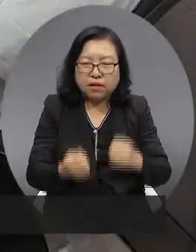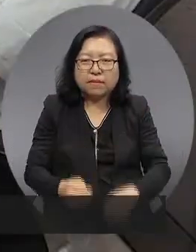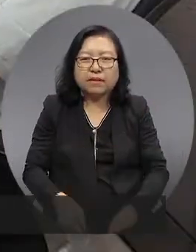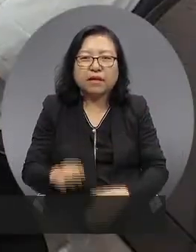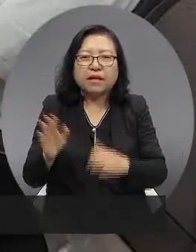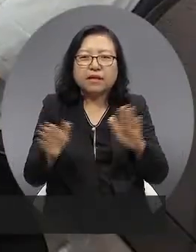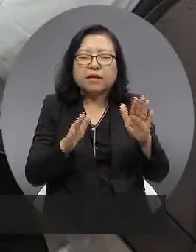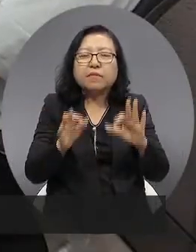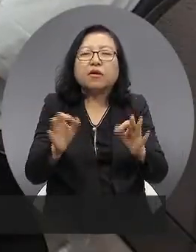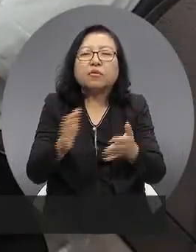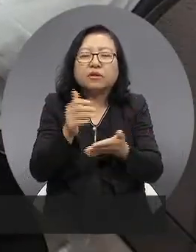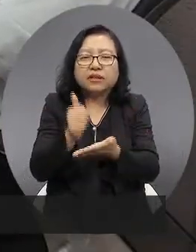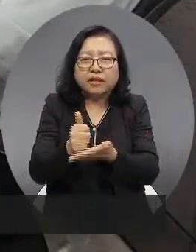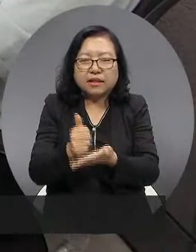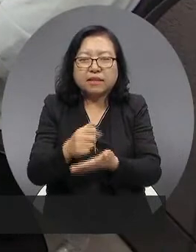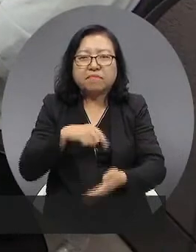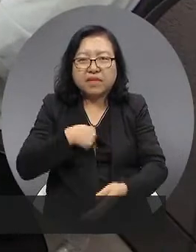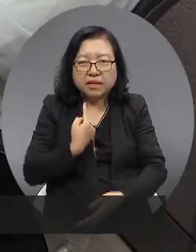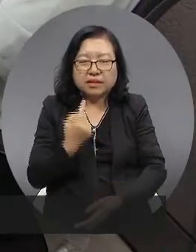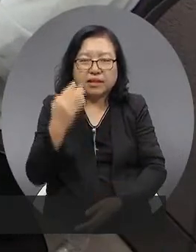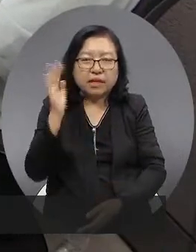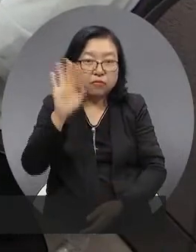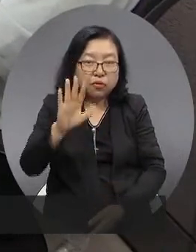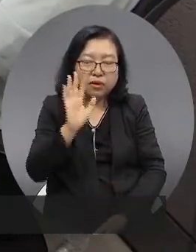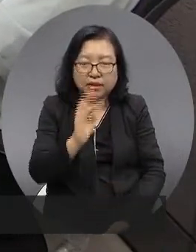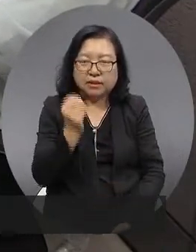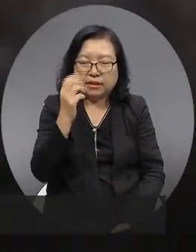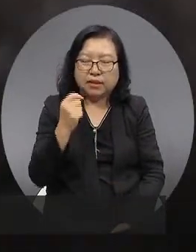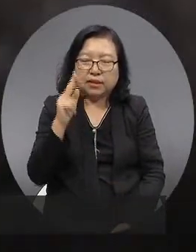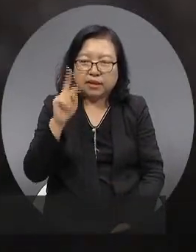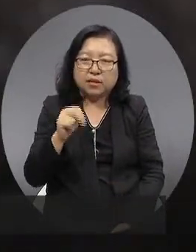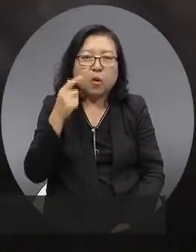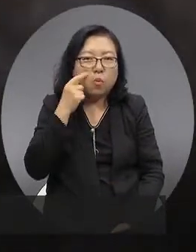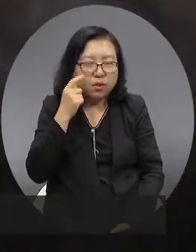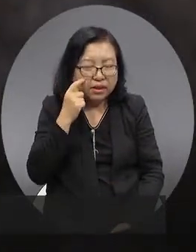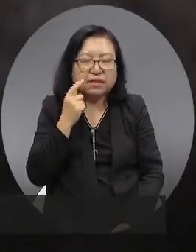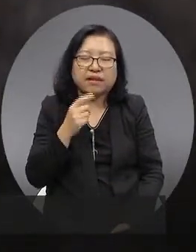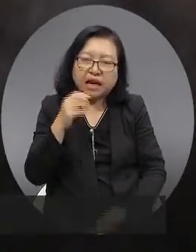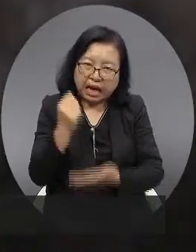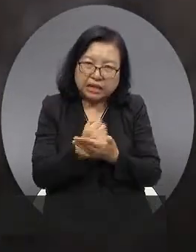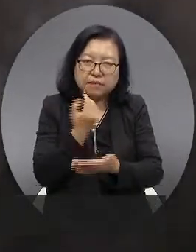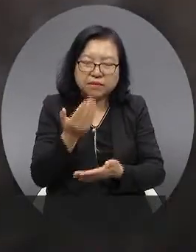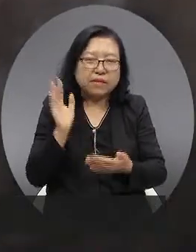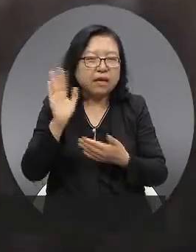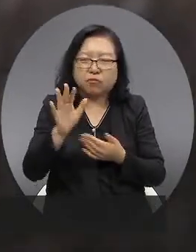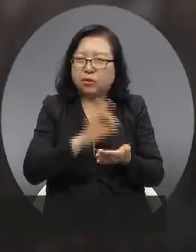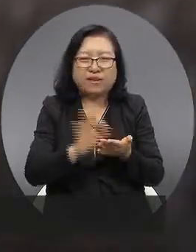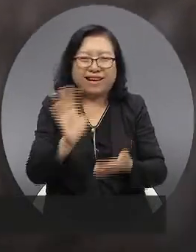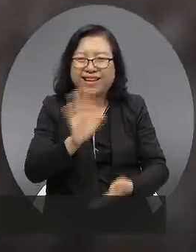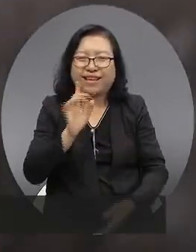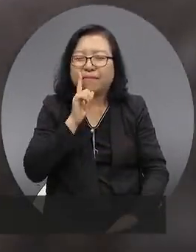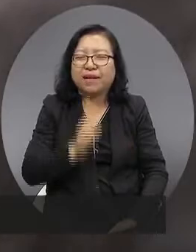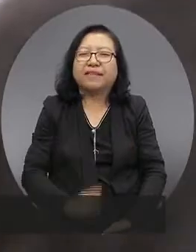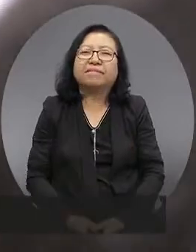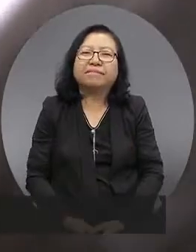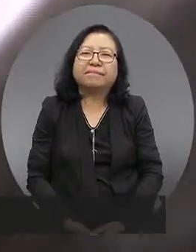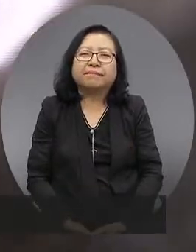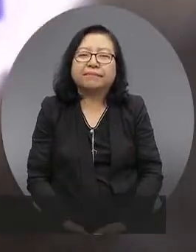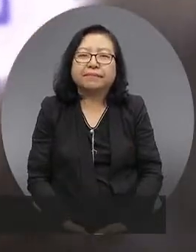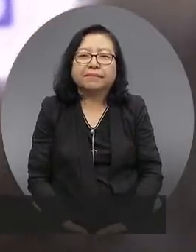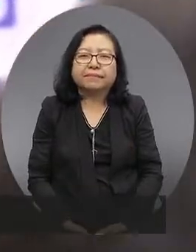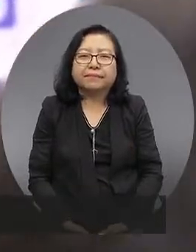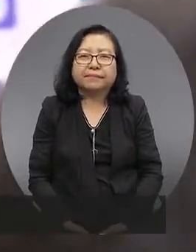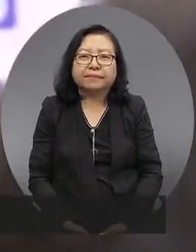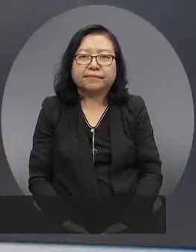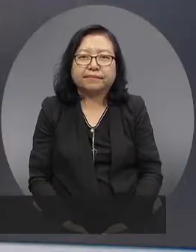무기인 SNS를 잃게 된 것은 아쉬운 일이지만 가능하면 활용하지 않겠다고 밝혔습니다. MBC 뉴스 김대웅입니다.